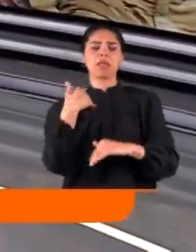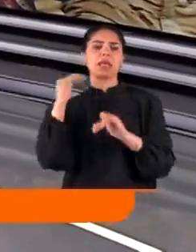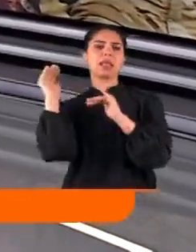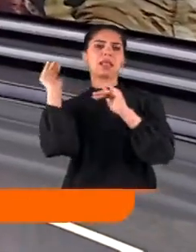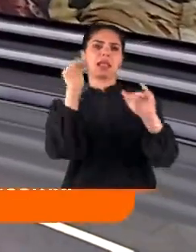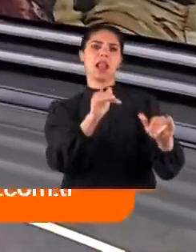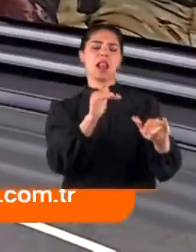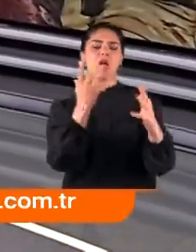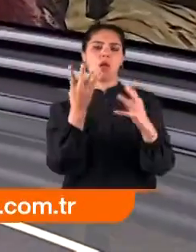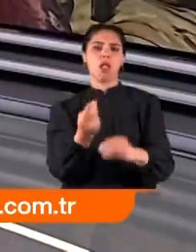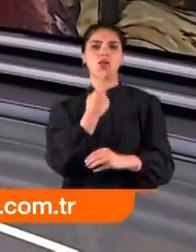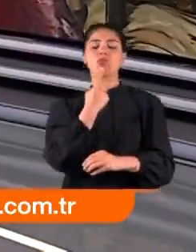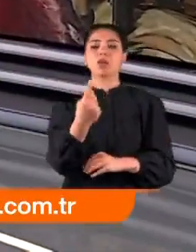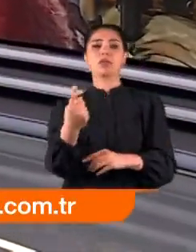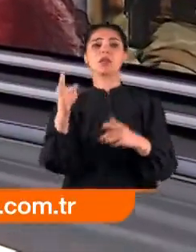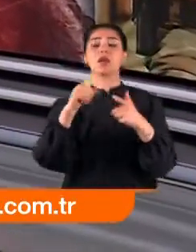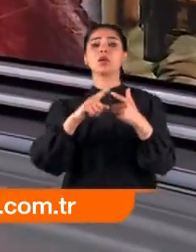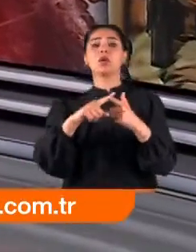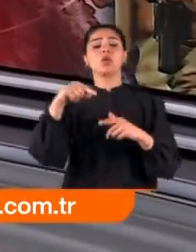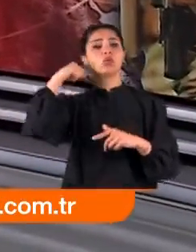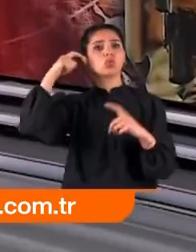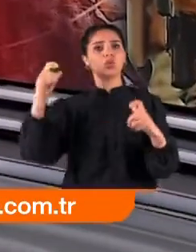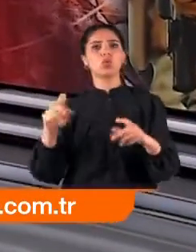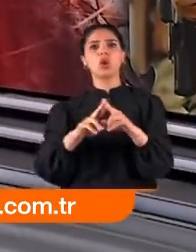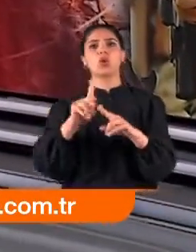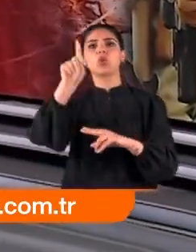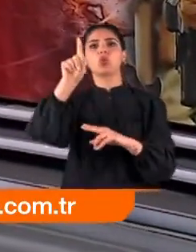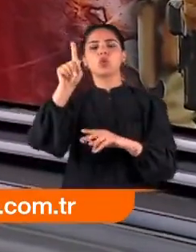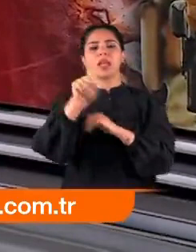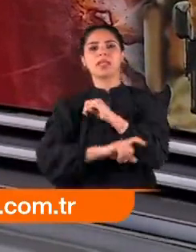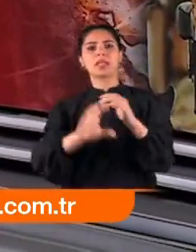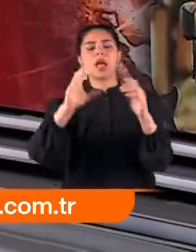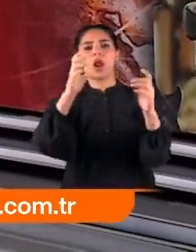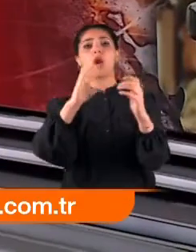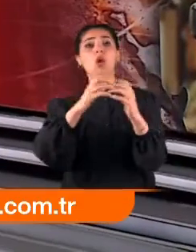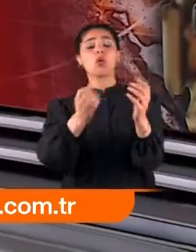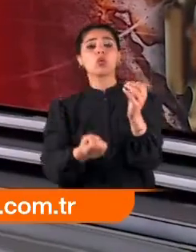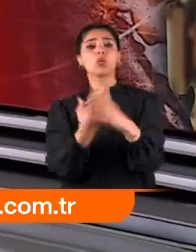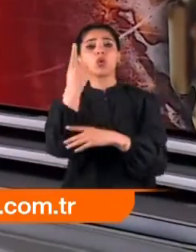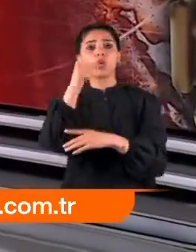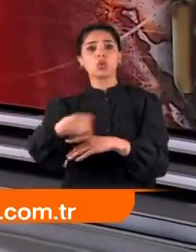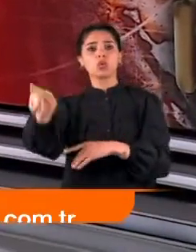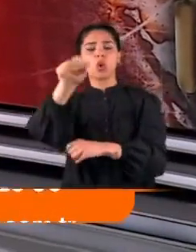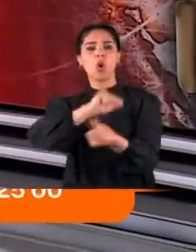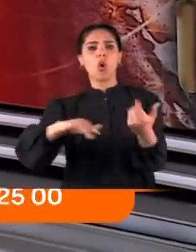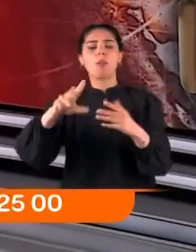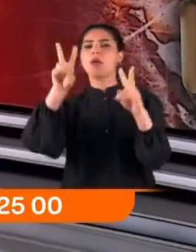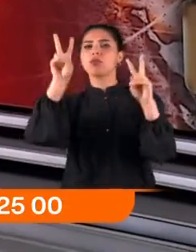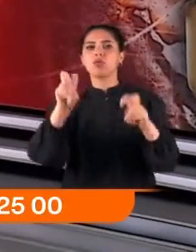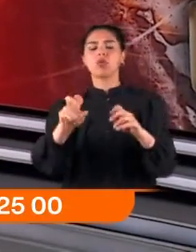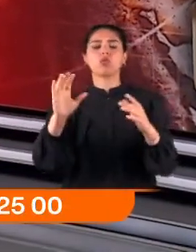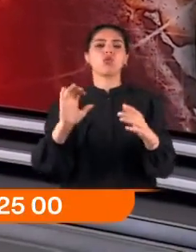ansızın tepelerine bineceğiz. Suriye'nin kuzeyine terör örgütünün yuvalandığı bölgeleri operasyon konusu fetih kutlamalarında da